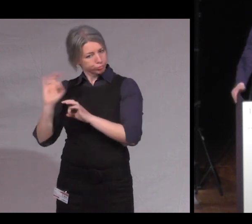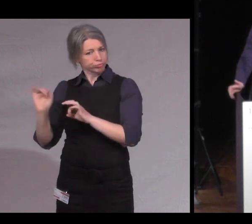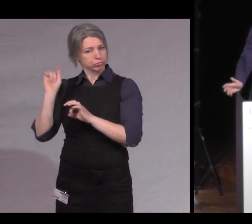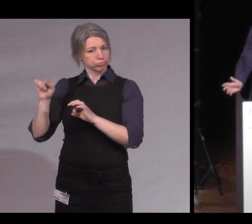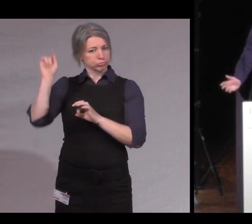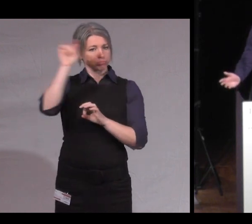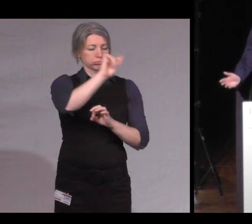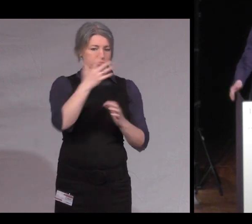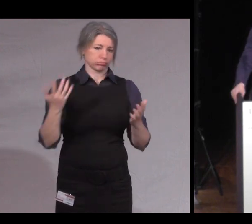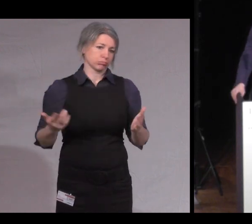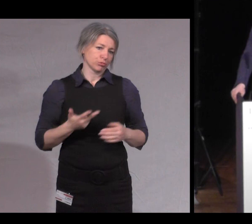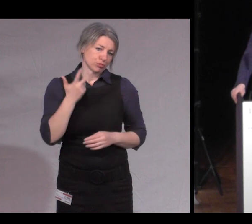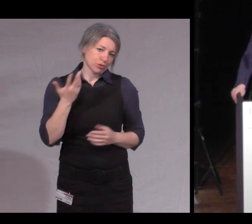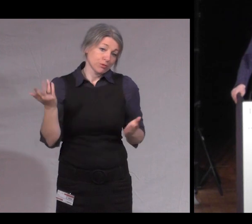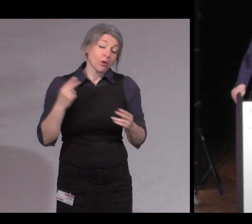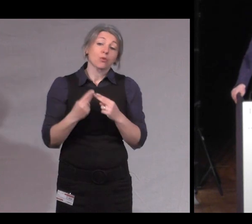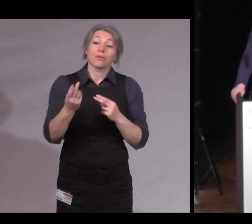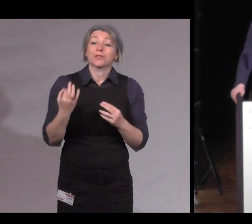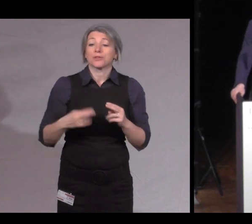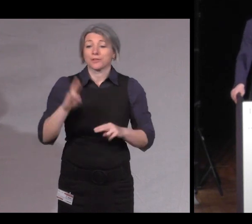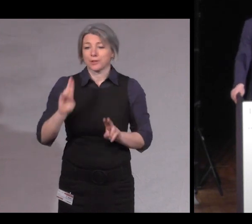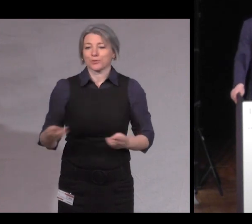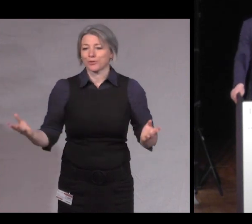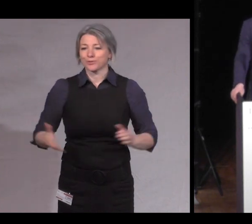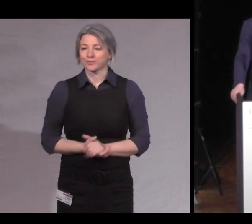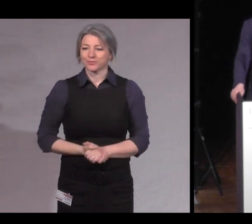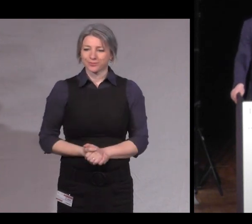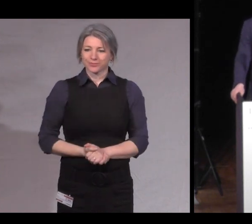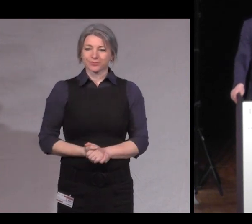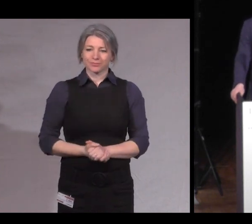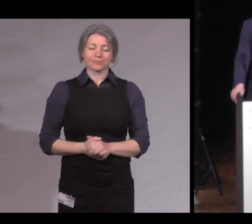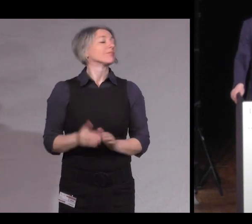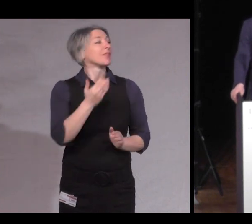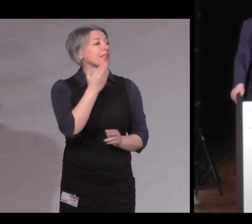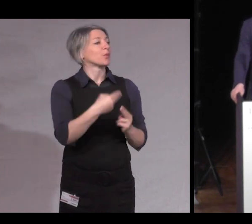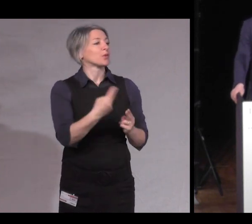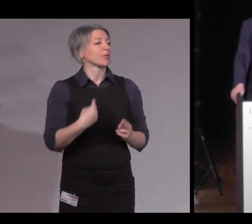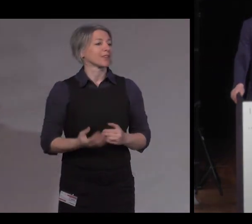taková je realita, to musím to můžu říct. Děkuji za odpověď.